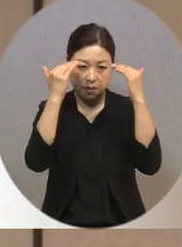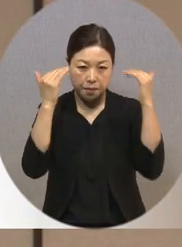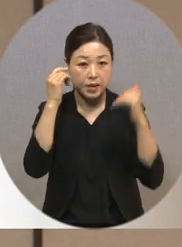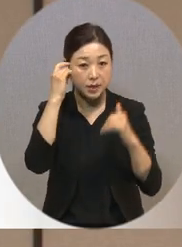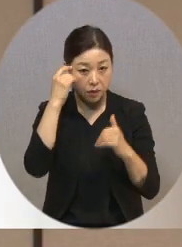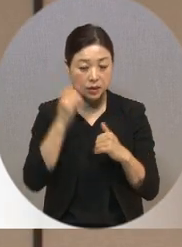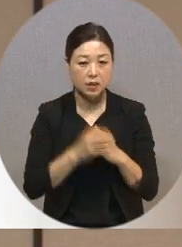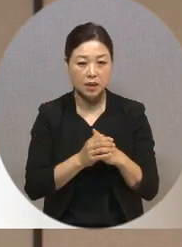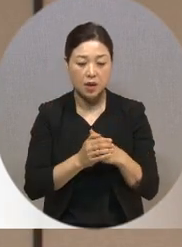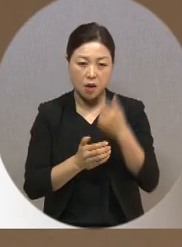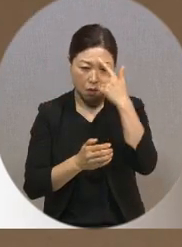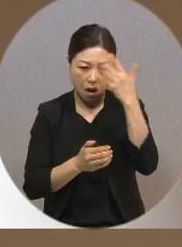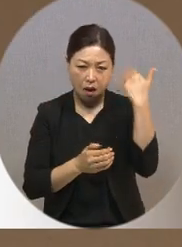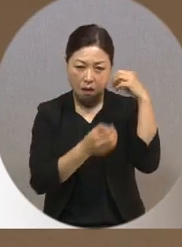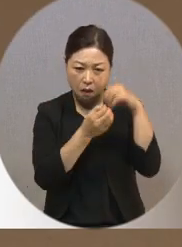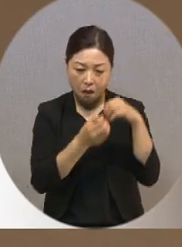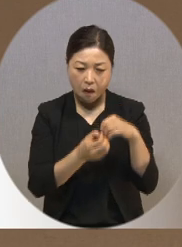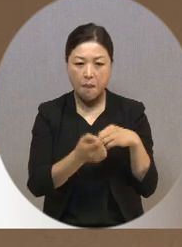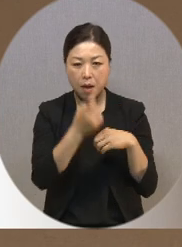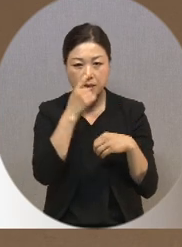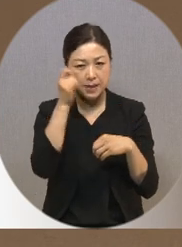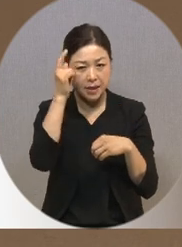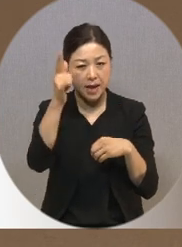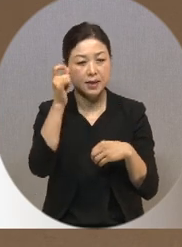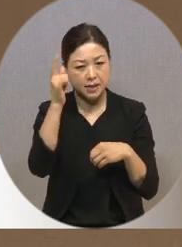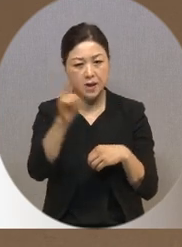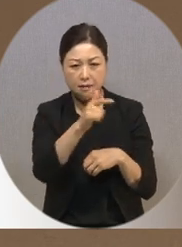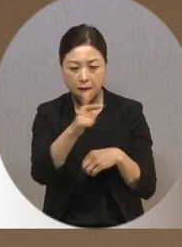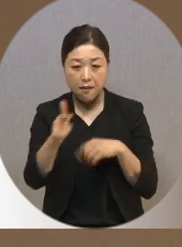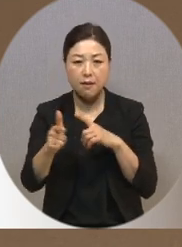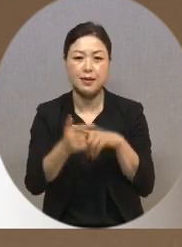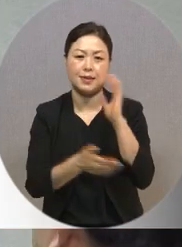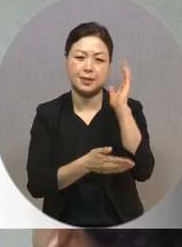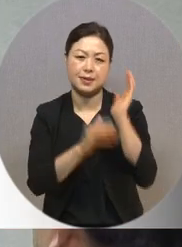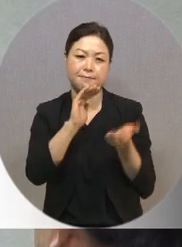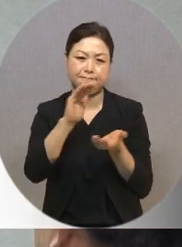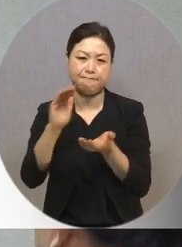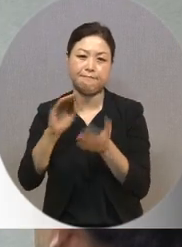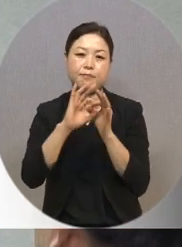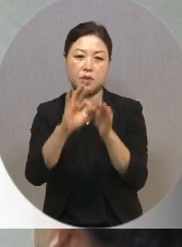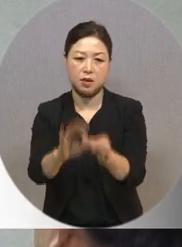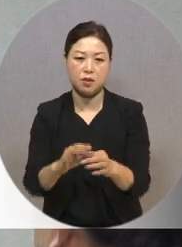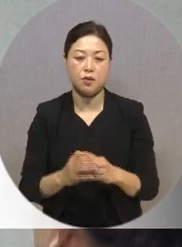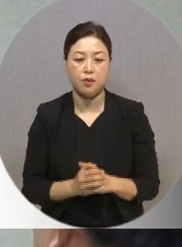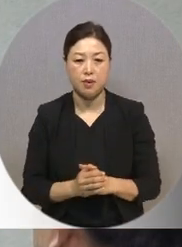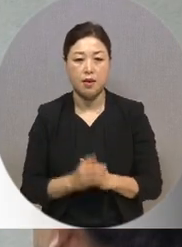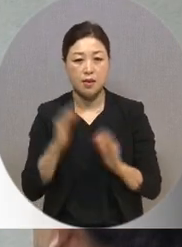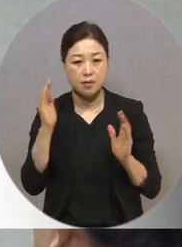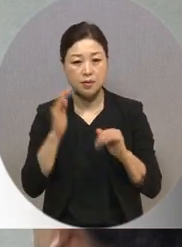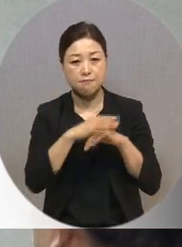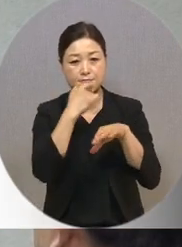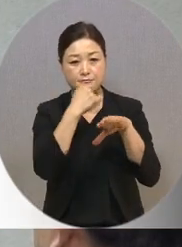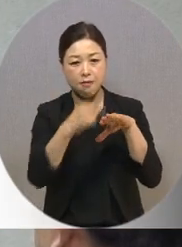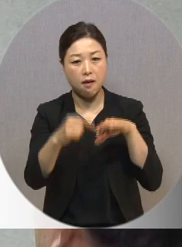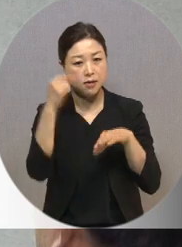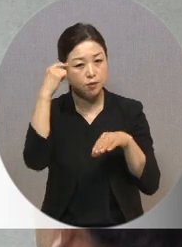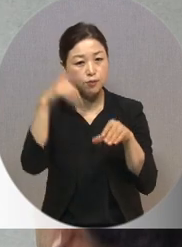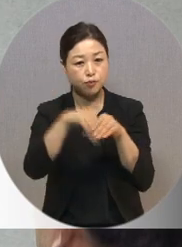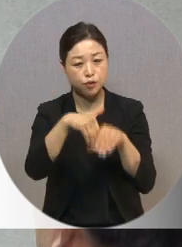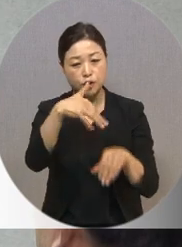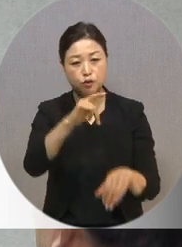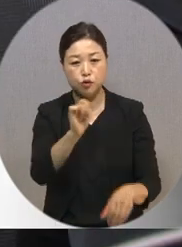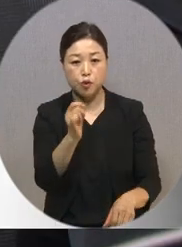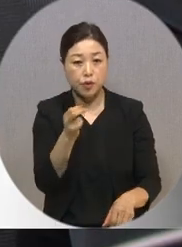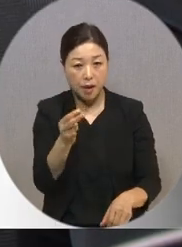등 다양한 주제를 바탕으로 강의를 진행해왔습니다. 수강생들이 한민족의 정신문화인 충효의